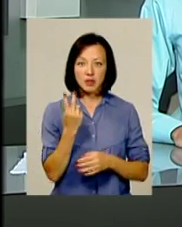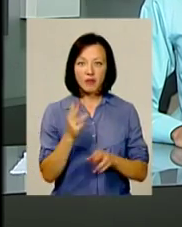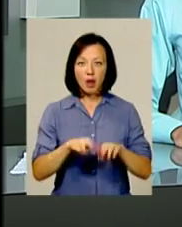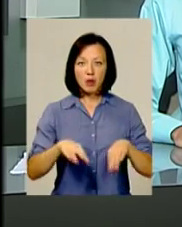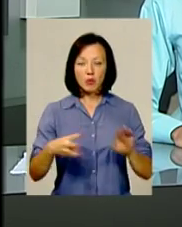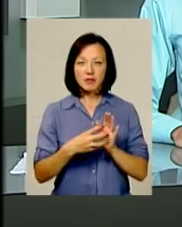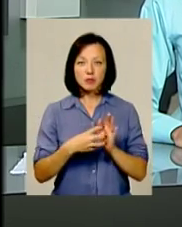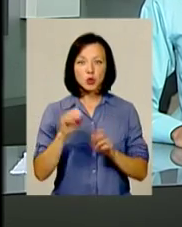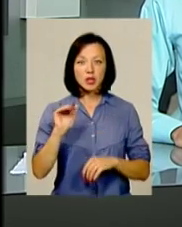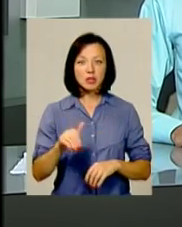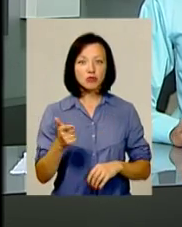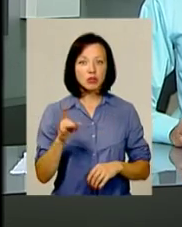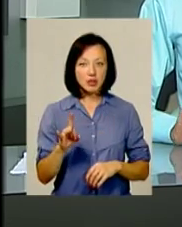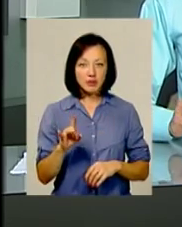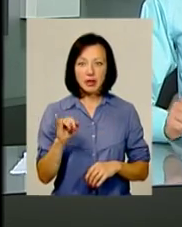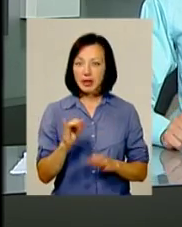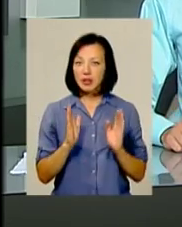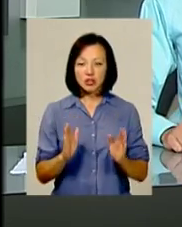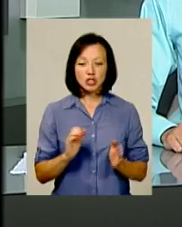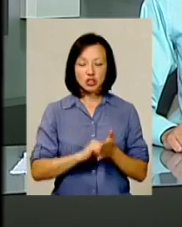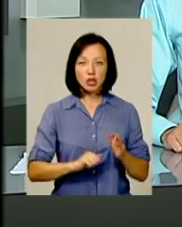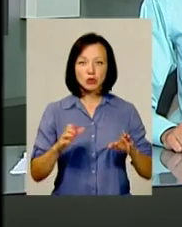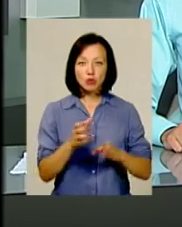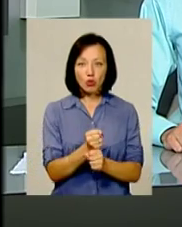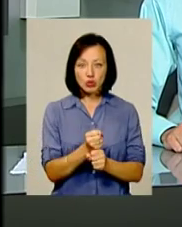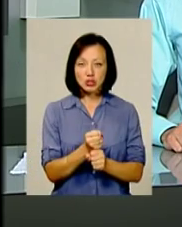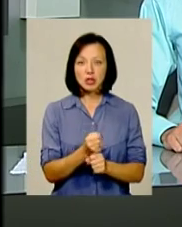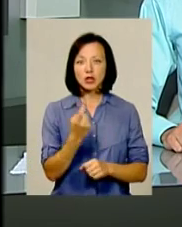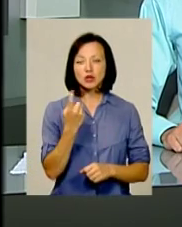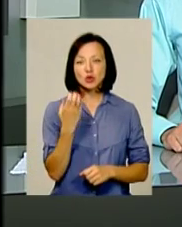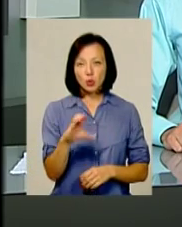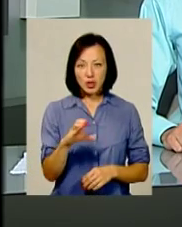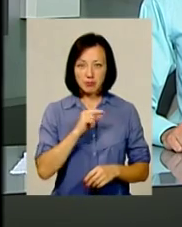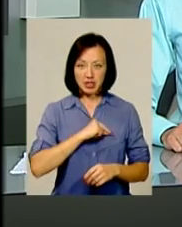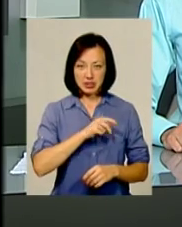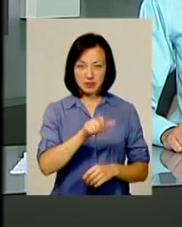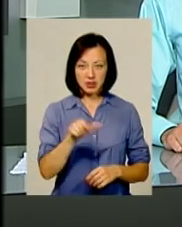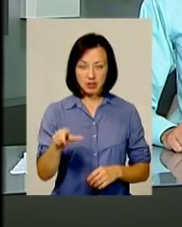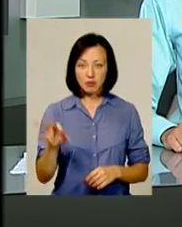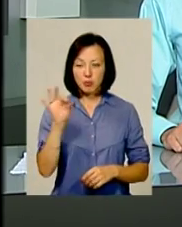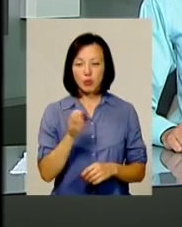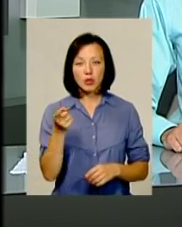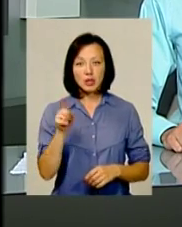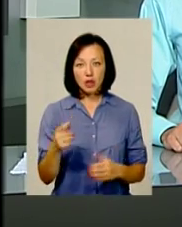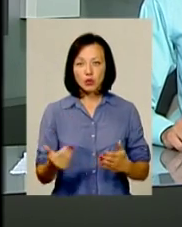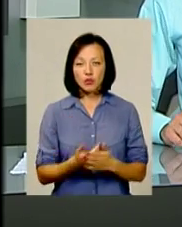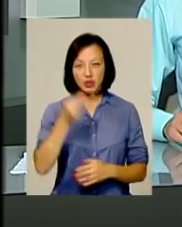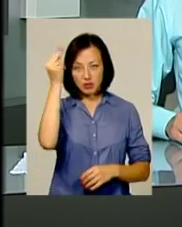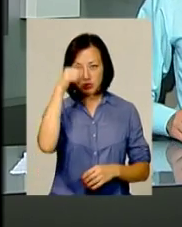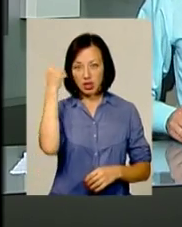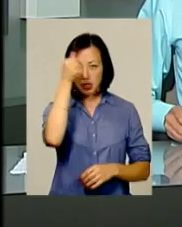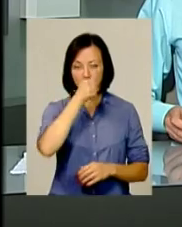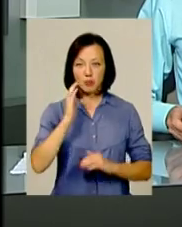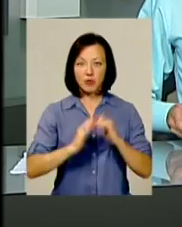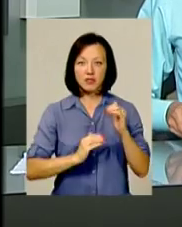мільйони 800 тисяч гривень. І не лише через скорочення трохи менше сотні штатних одиниць. Йдеться і про те, що новий навчальний рік у